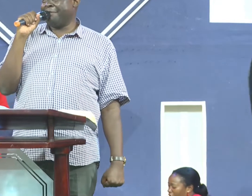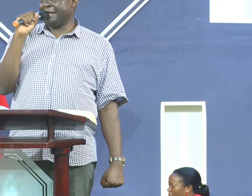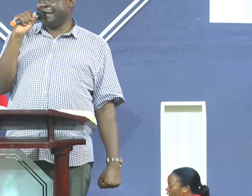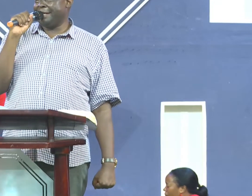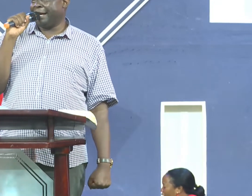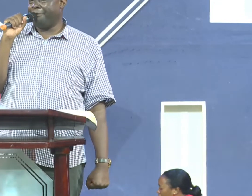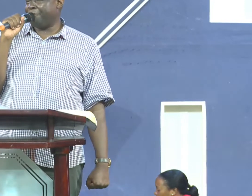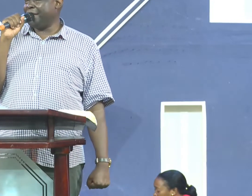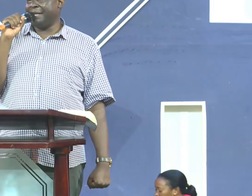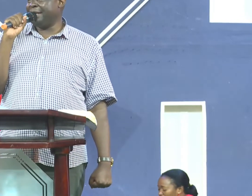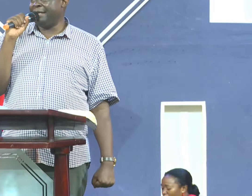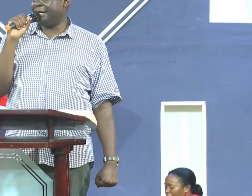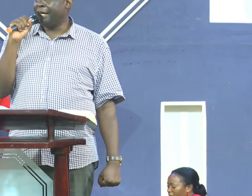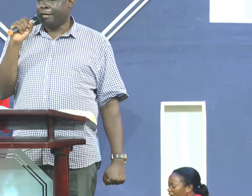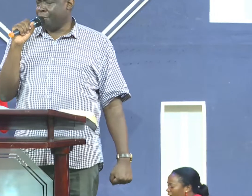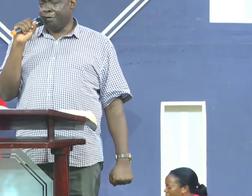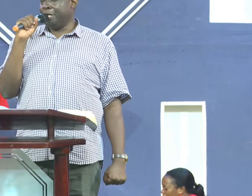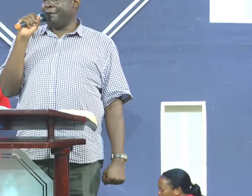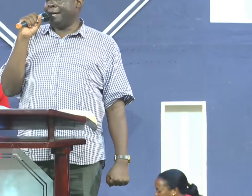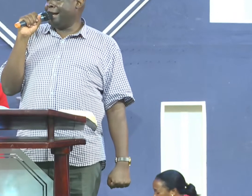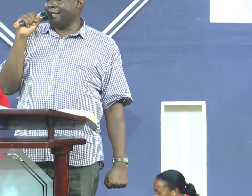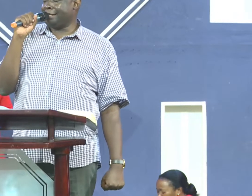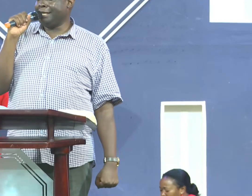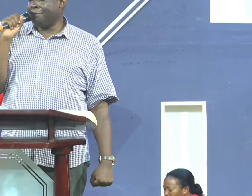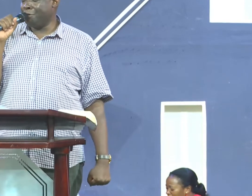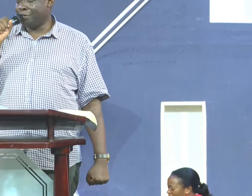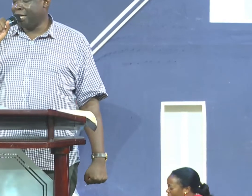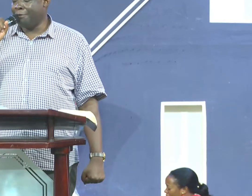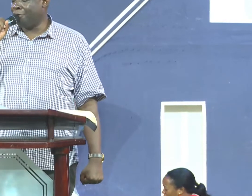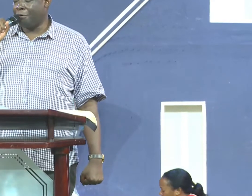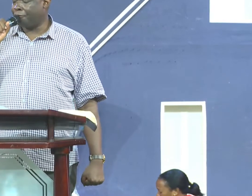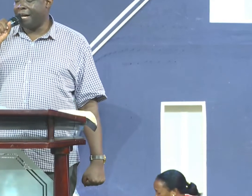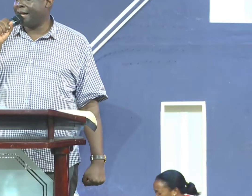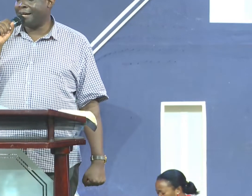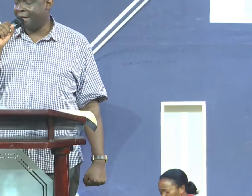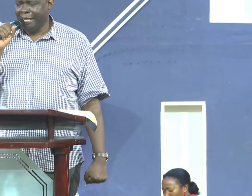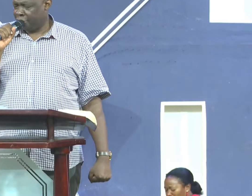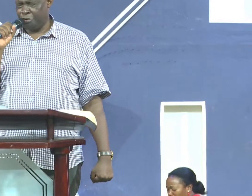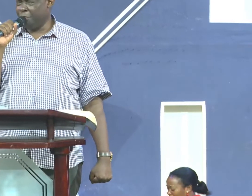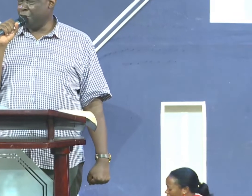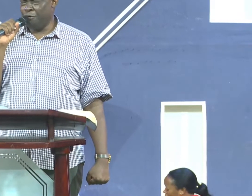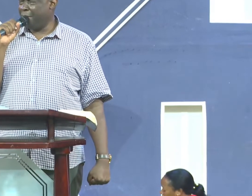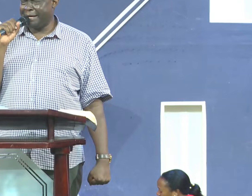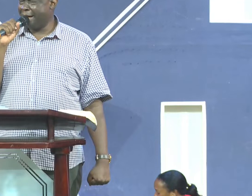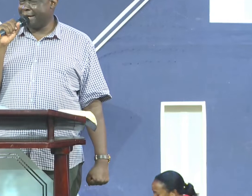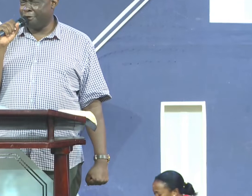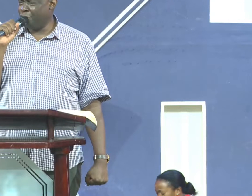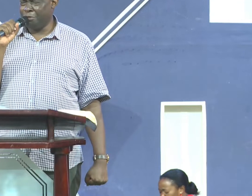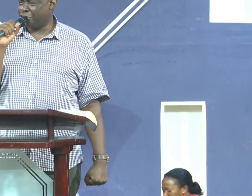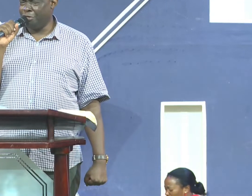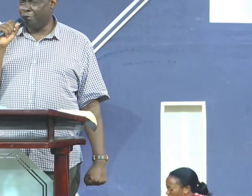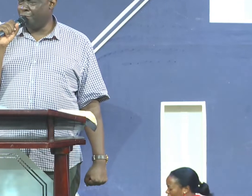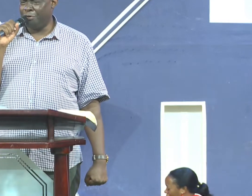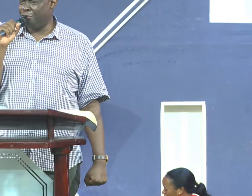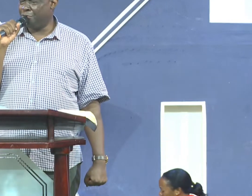ebiwakana n'amagenda gaffe byonna ebyaleetera ebirooto eby'okufa tubirumba kaakano